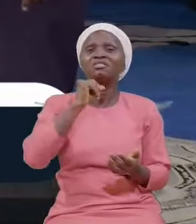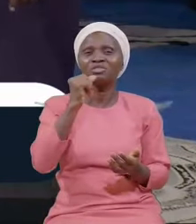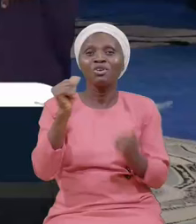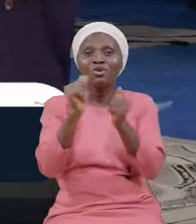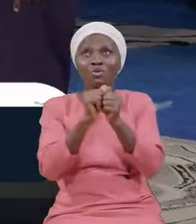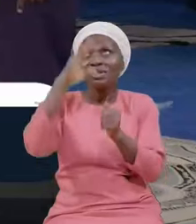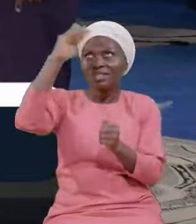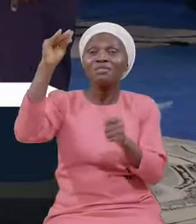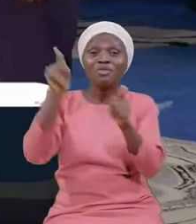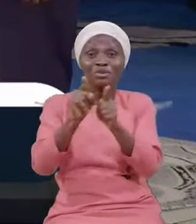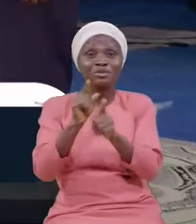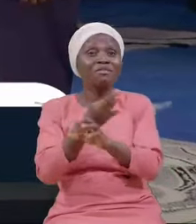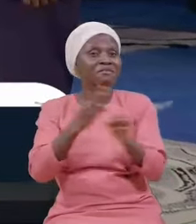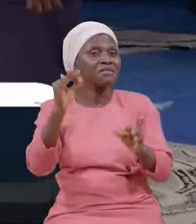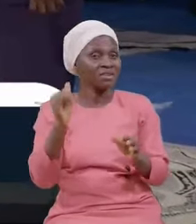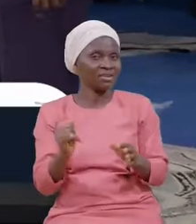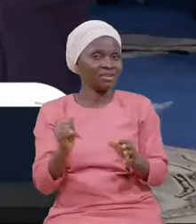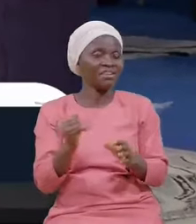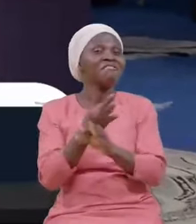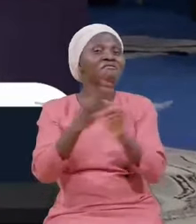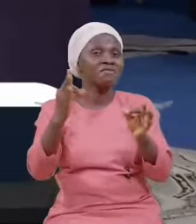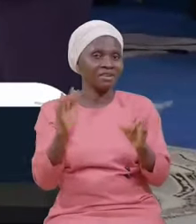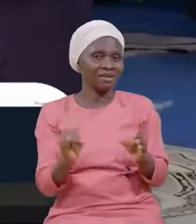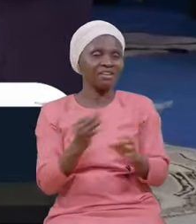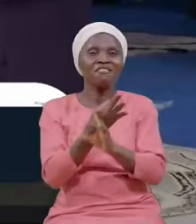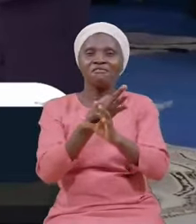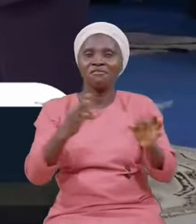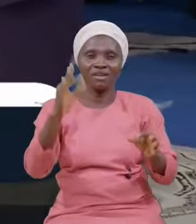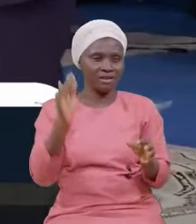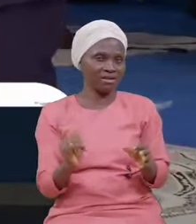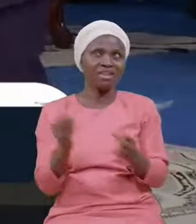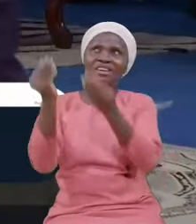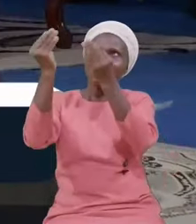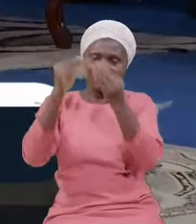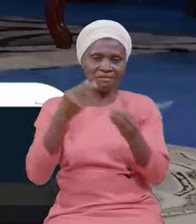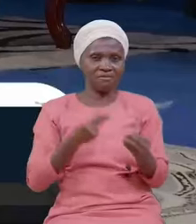choses avec lui, gratuitement,